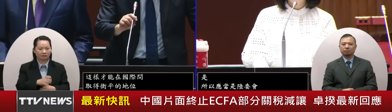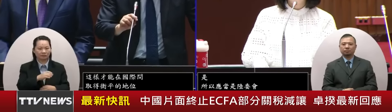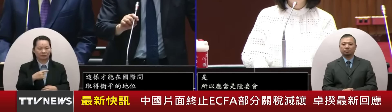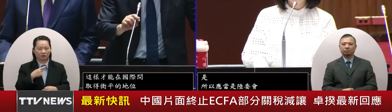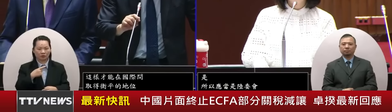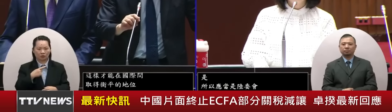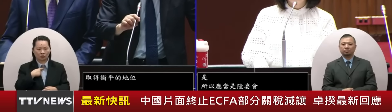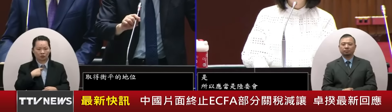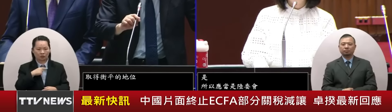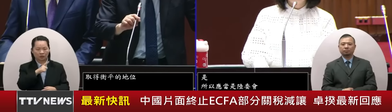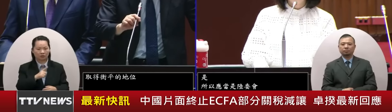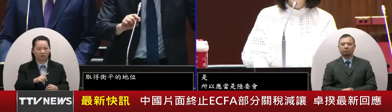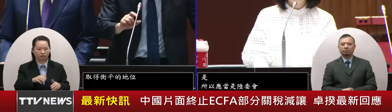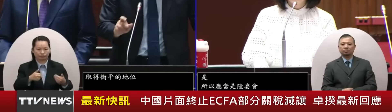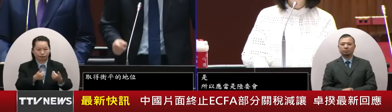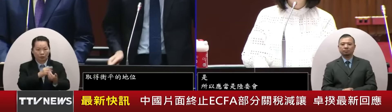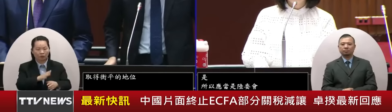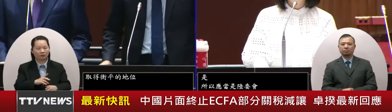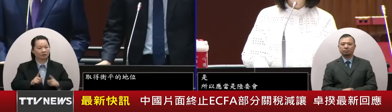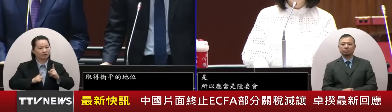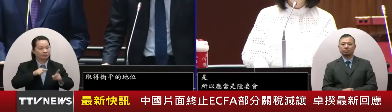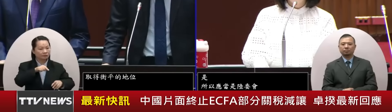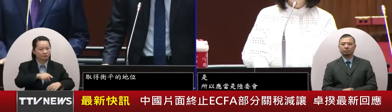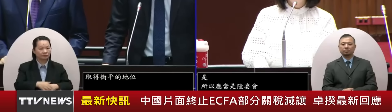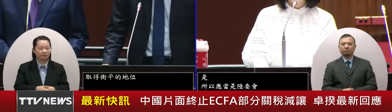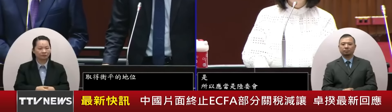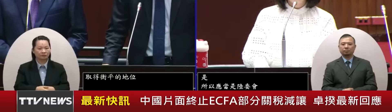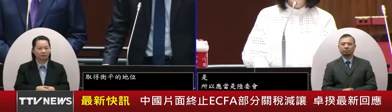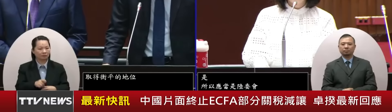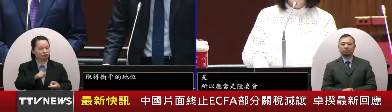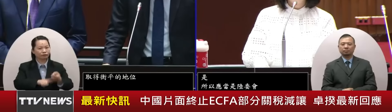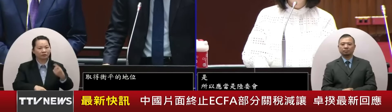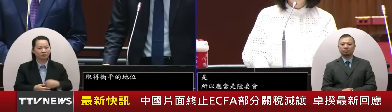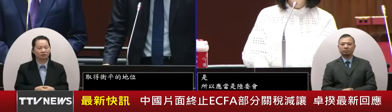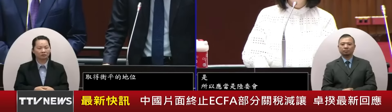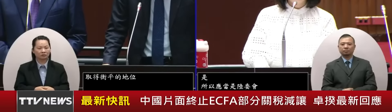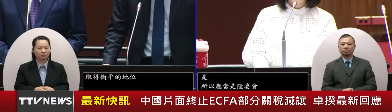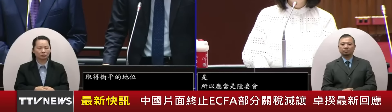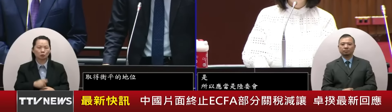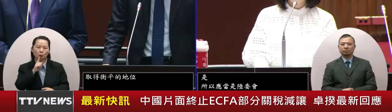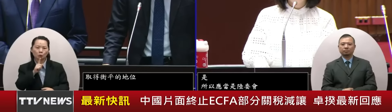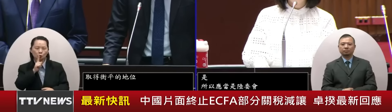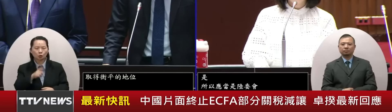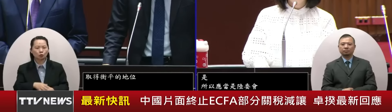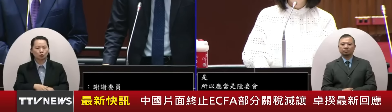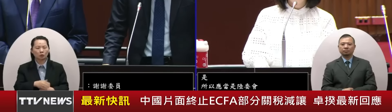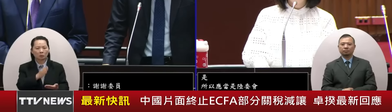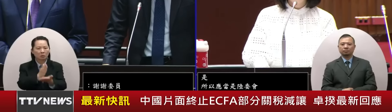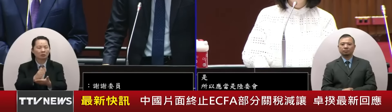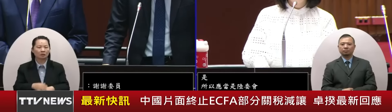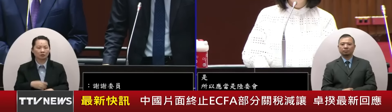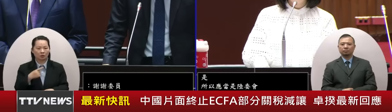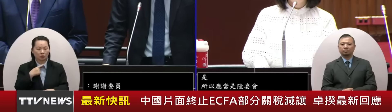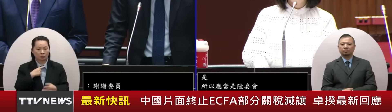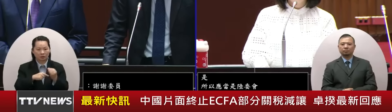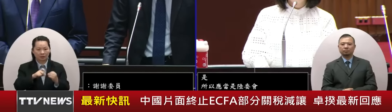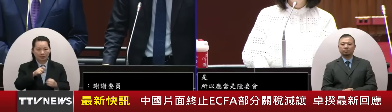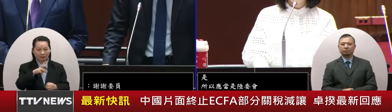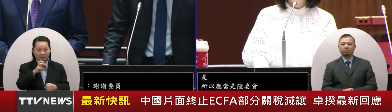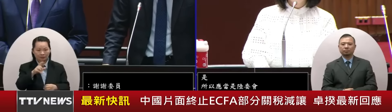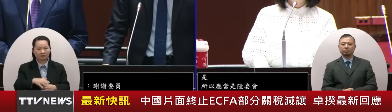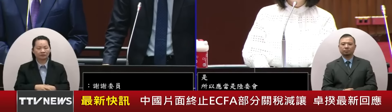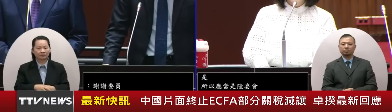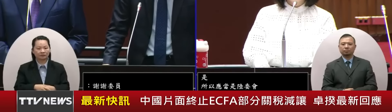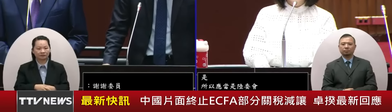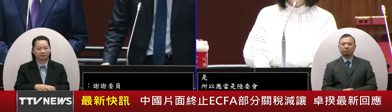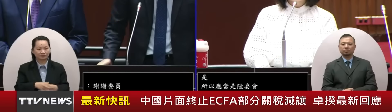反ECFA的相关的事由，无理片面的终止我方134项ECFA早收清